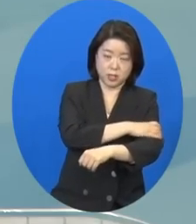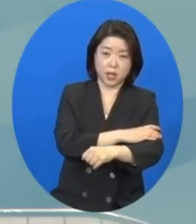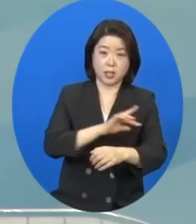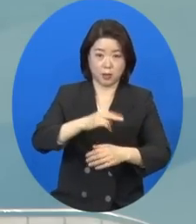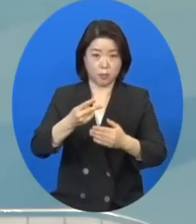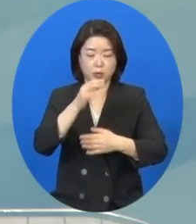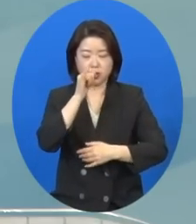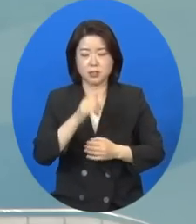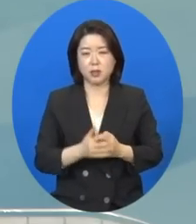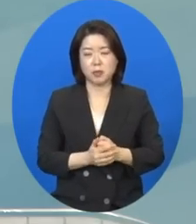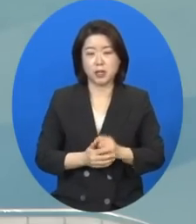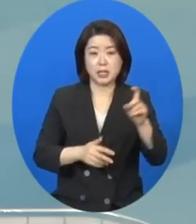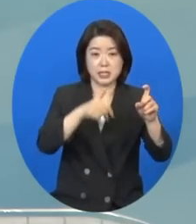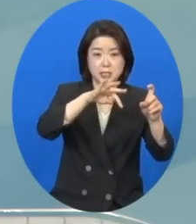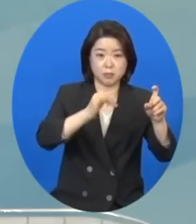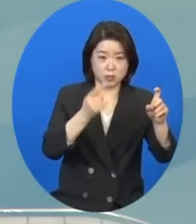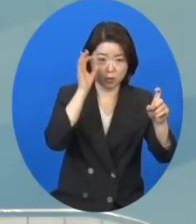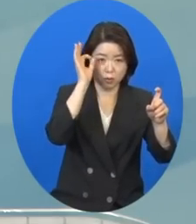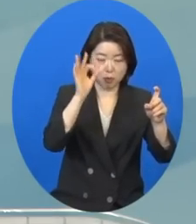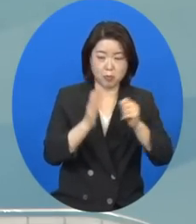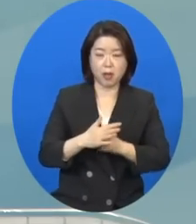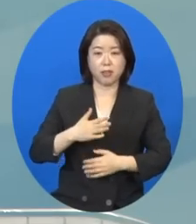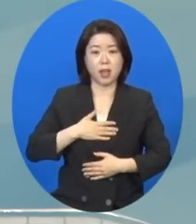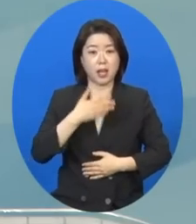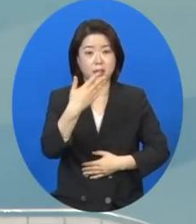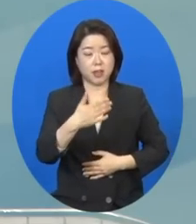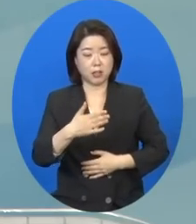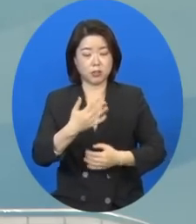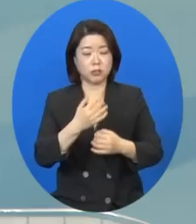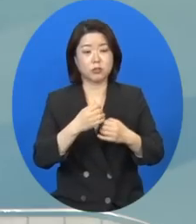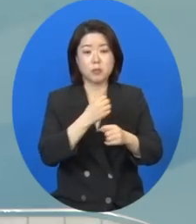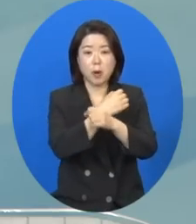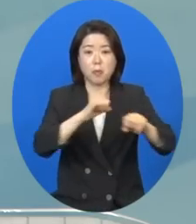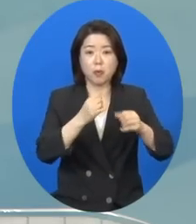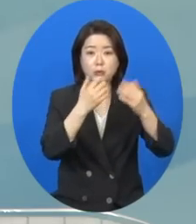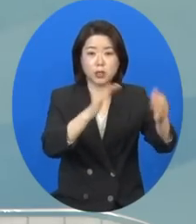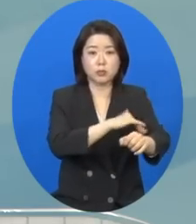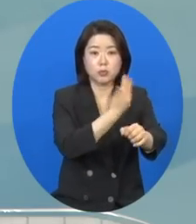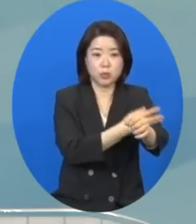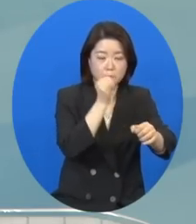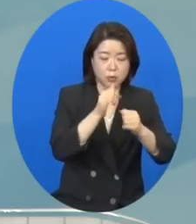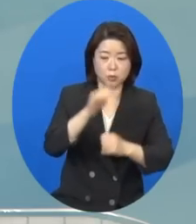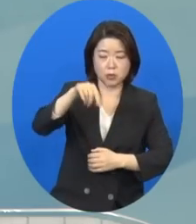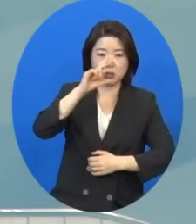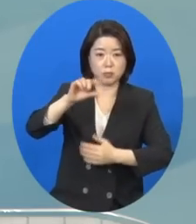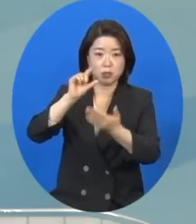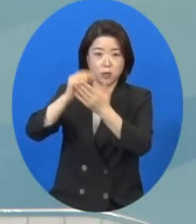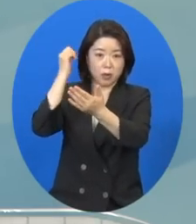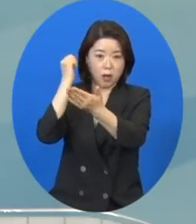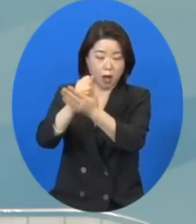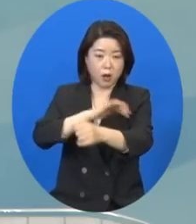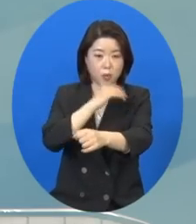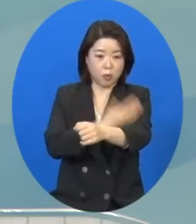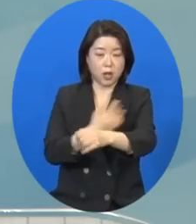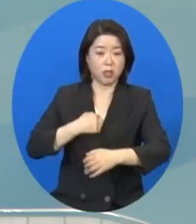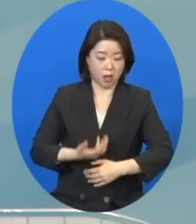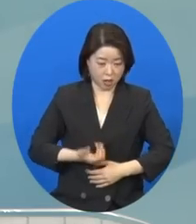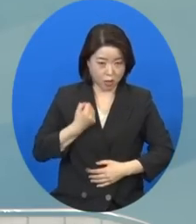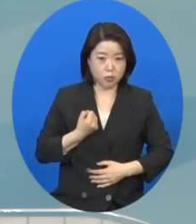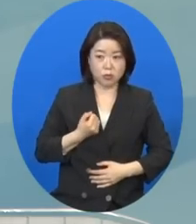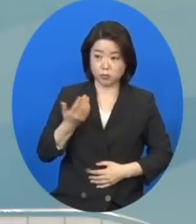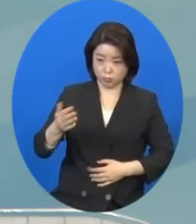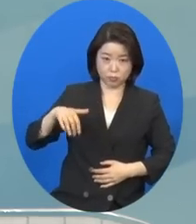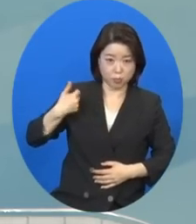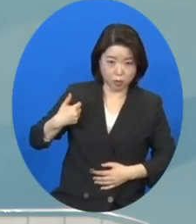번역이 되는데요 10절에 보면 나는 당신을 도와줄 권한도 있고 십자가에 처형할 권한도 있다는 것을 모르시오 그 예수님께서